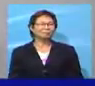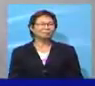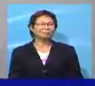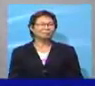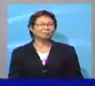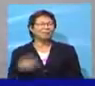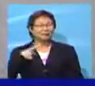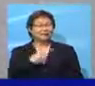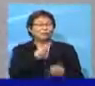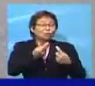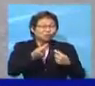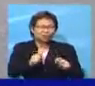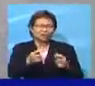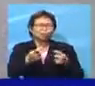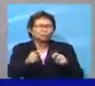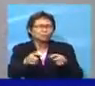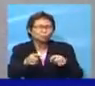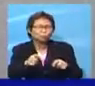Kita try, kita cuba.